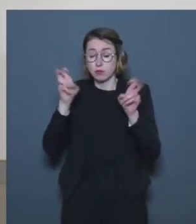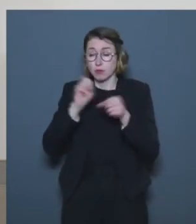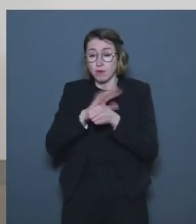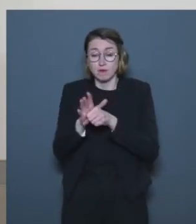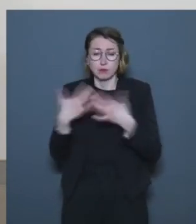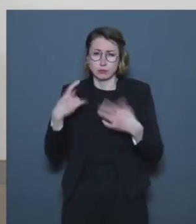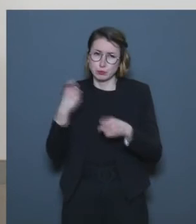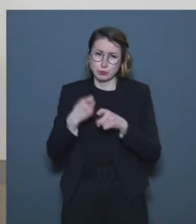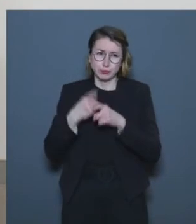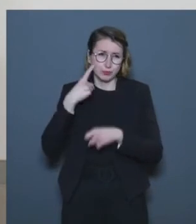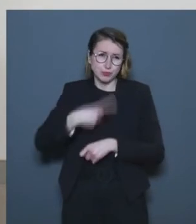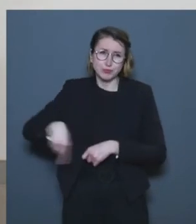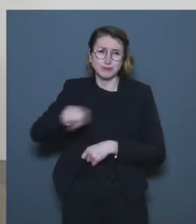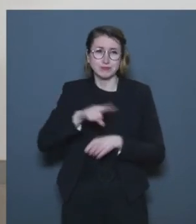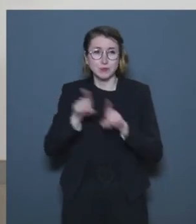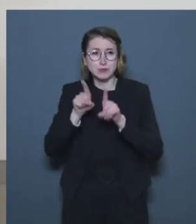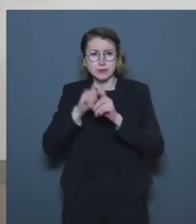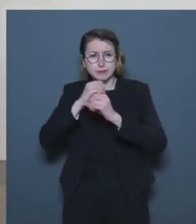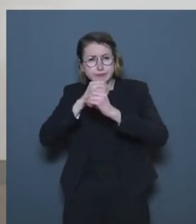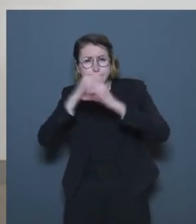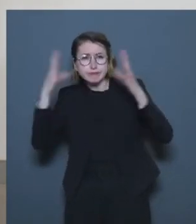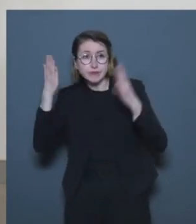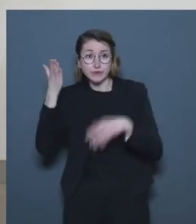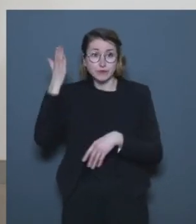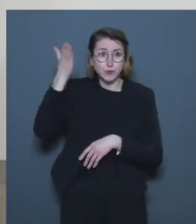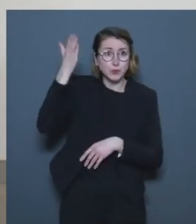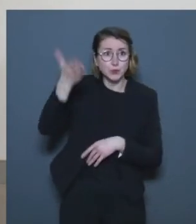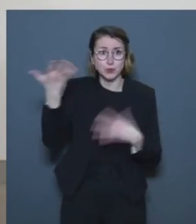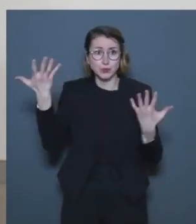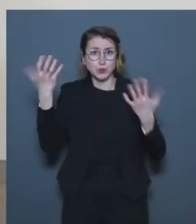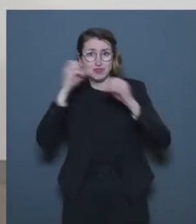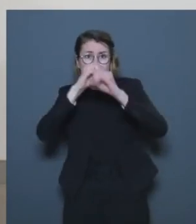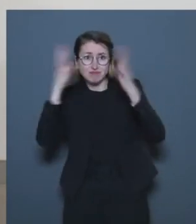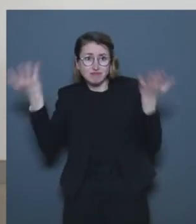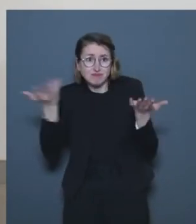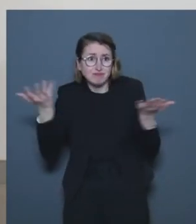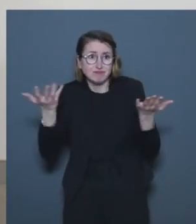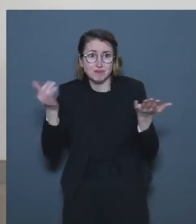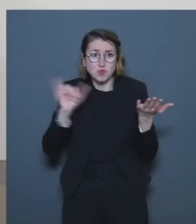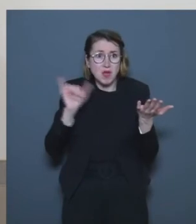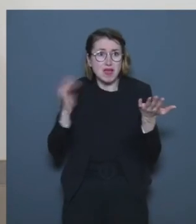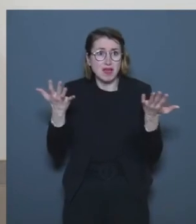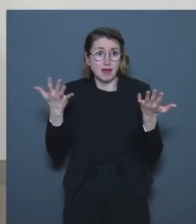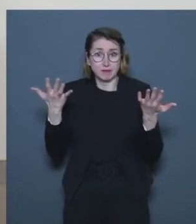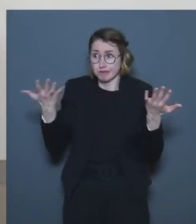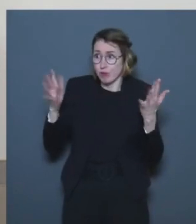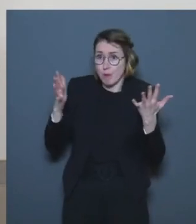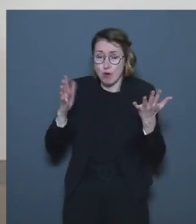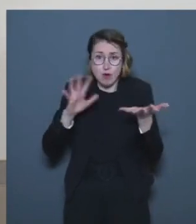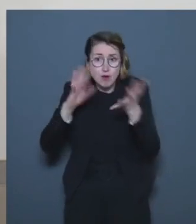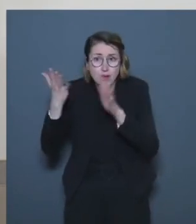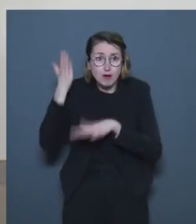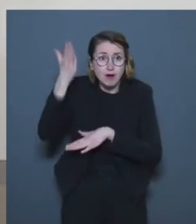perspective, la lumière à la fin du tunnel dont certains parlent, parfois on ne la voit pas. Et ce que je voudrais vous demander, c'est